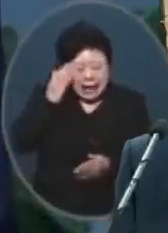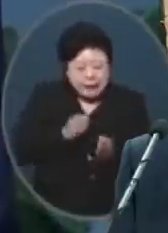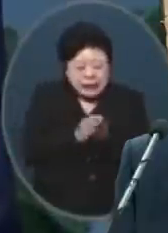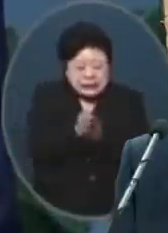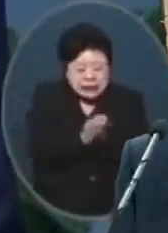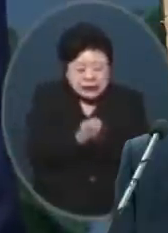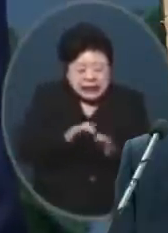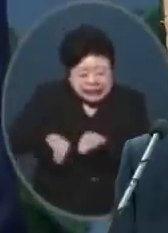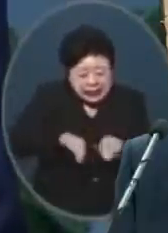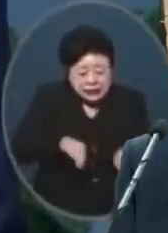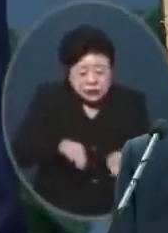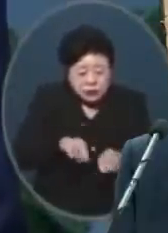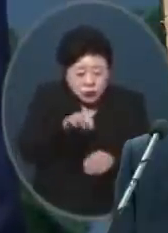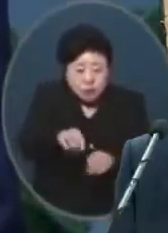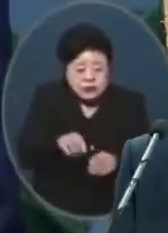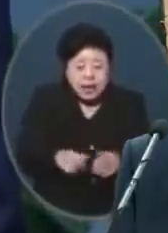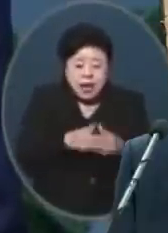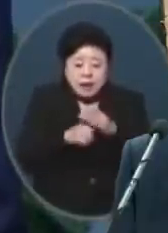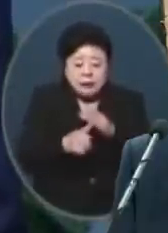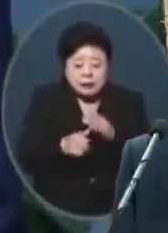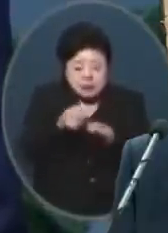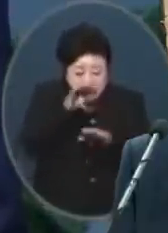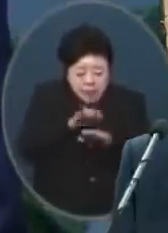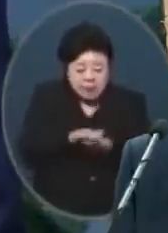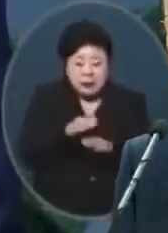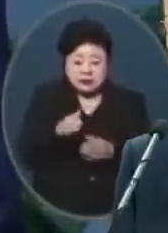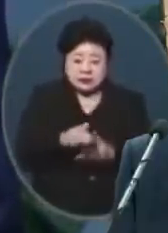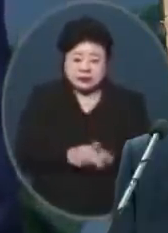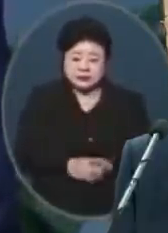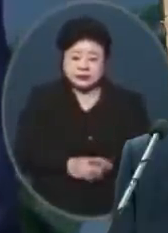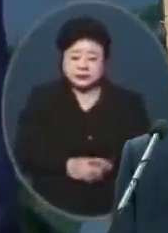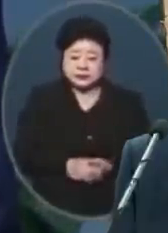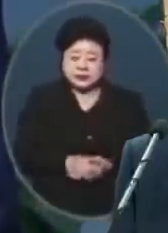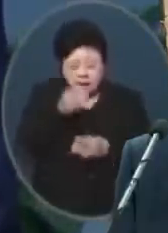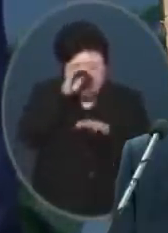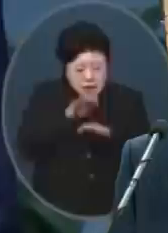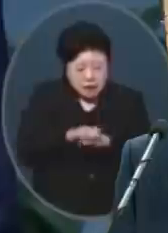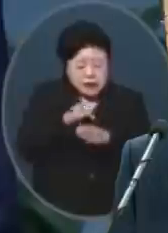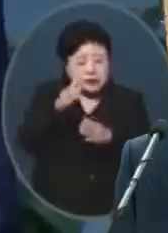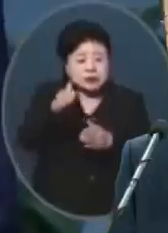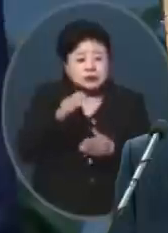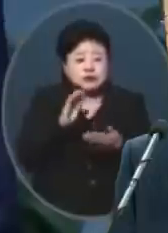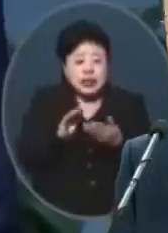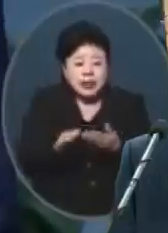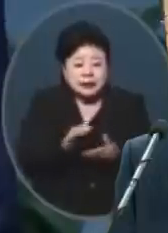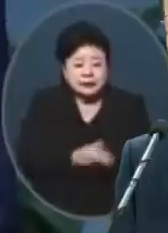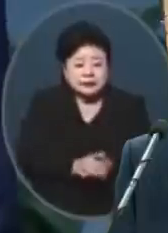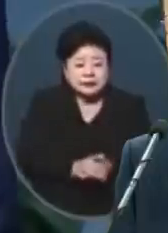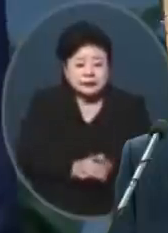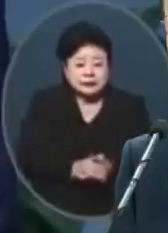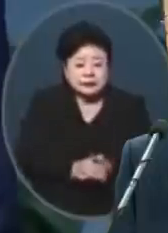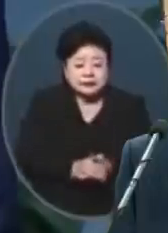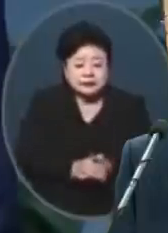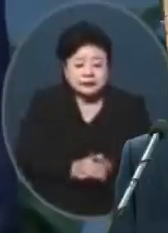당황 전에 왔어요 예배를 인도했는데 예배를 인도하고 나니에게는